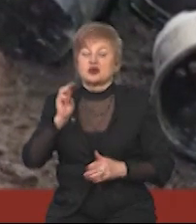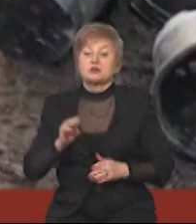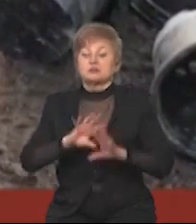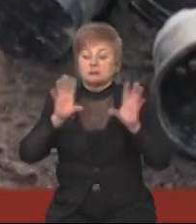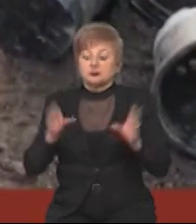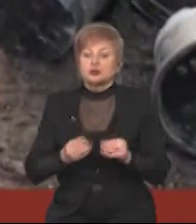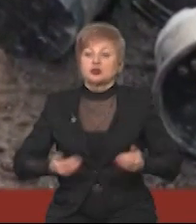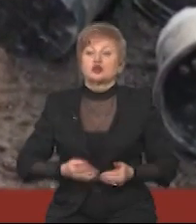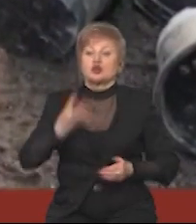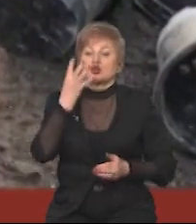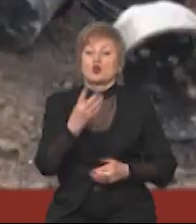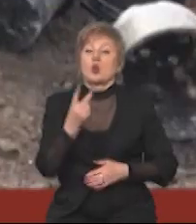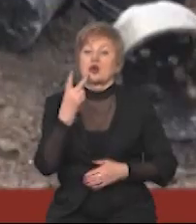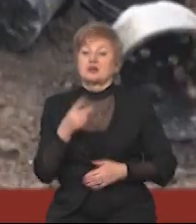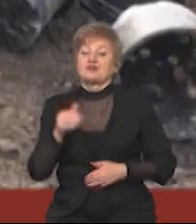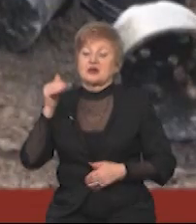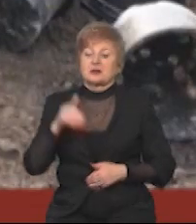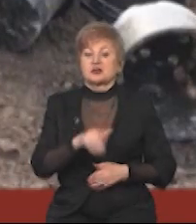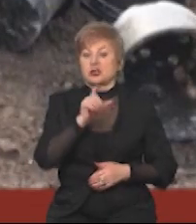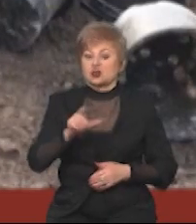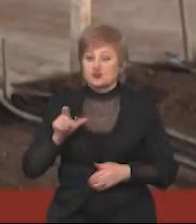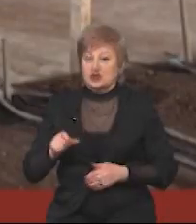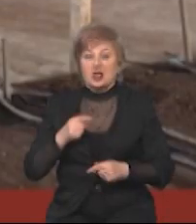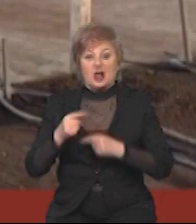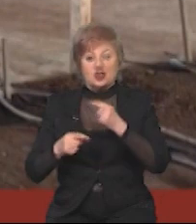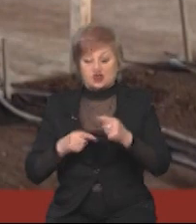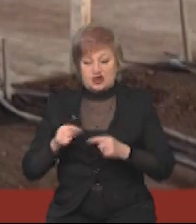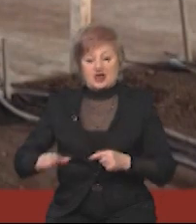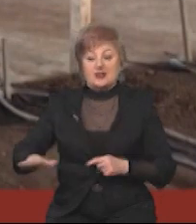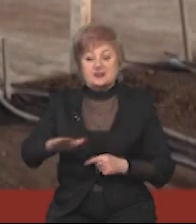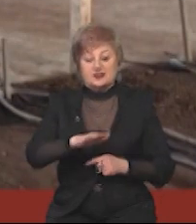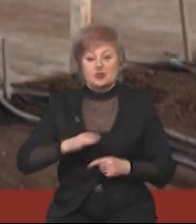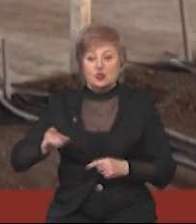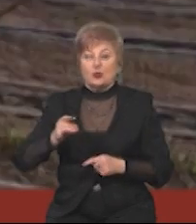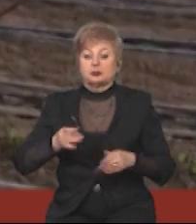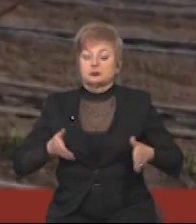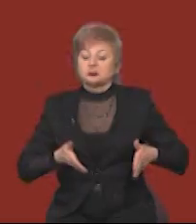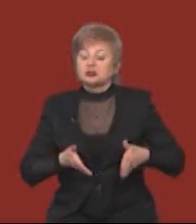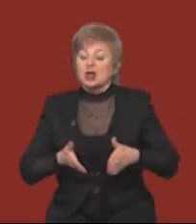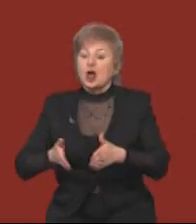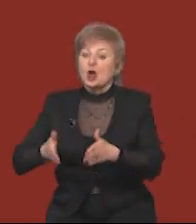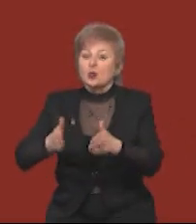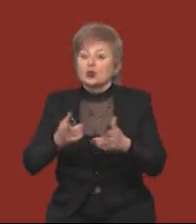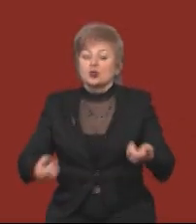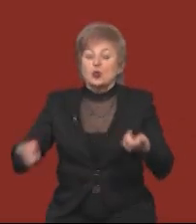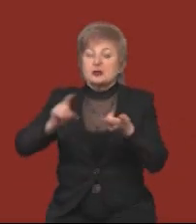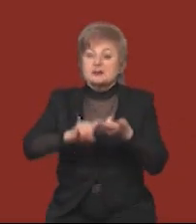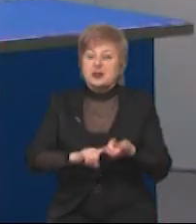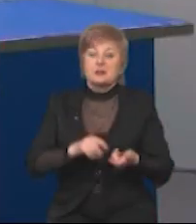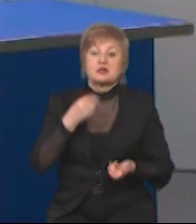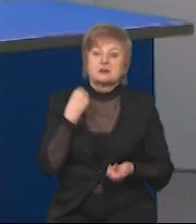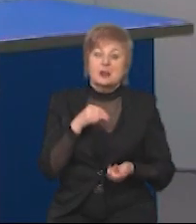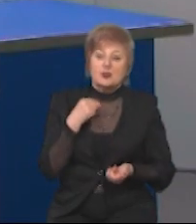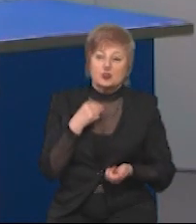загалом майже 42 тисячі осіб. Через територію району проходить автодорога, яка з'єднує обласні